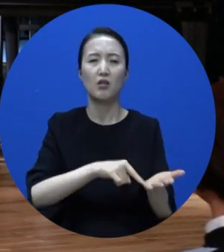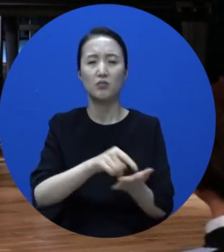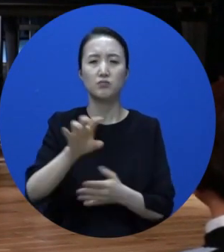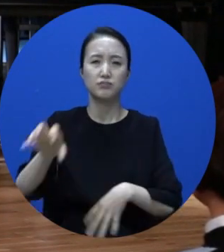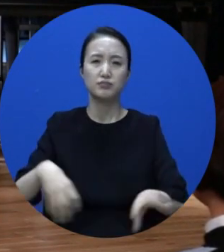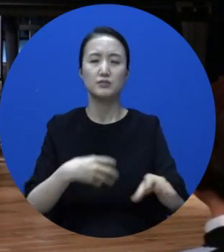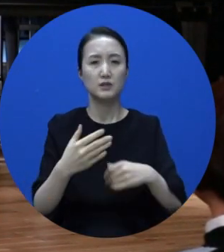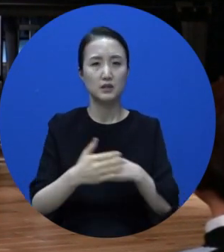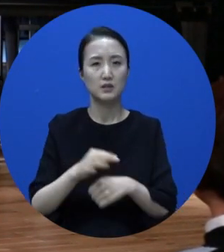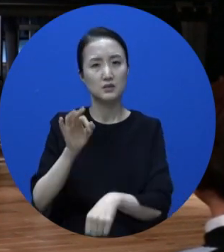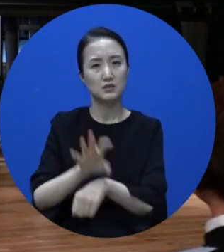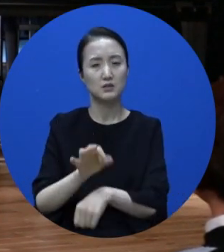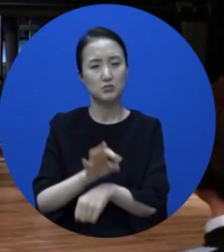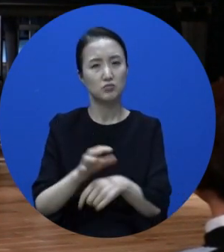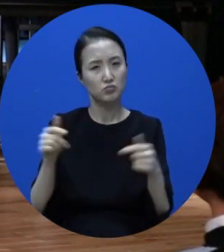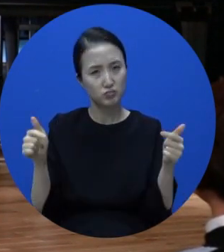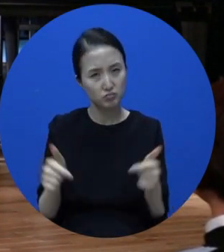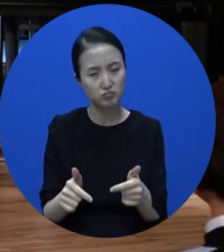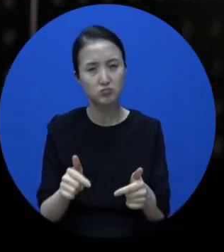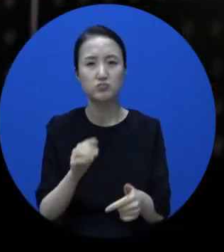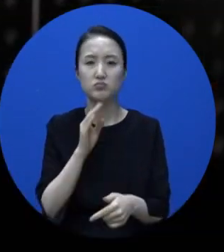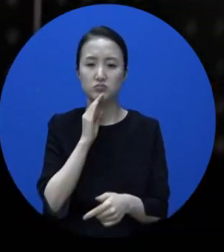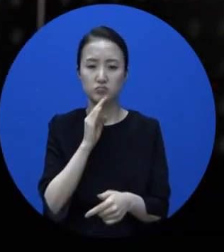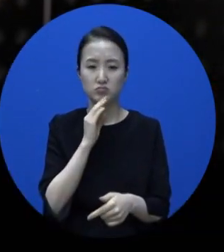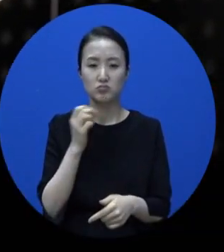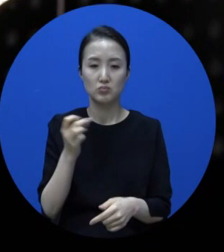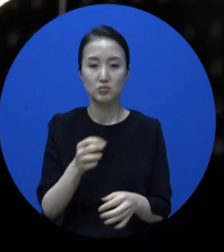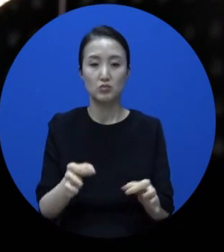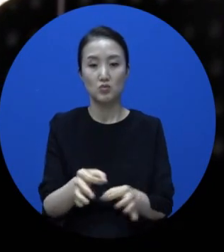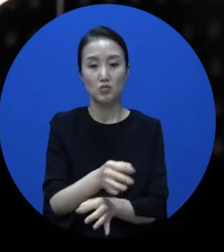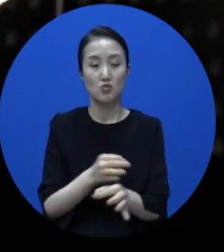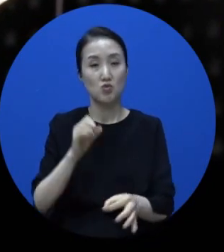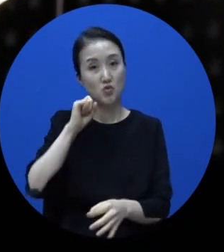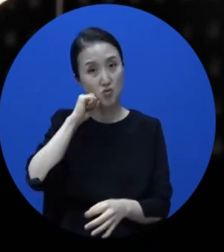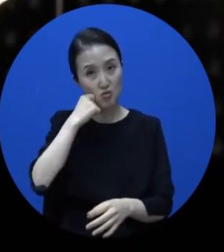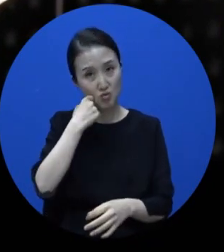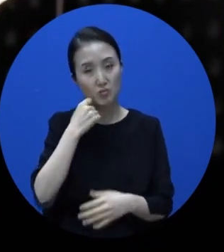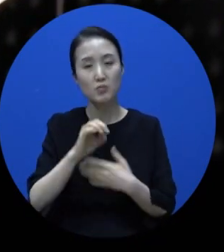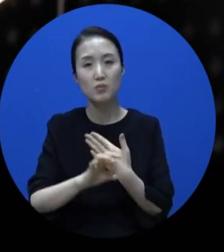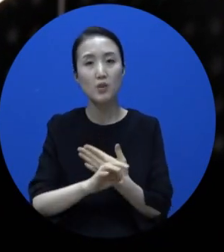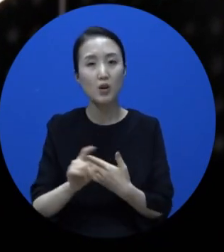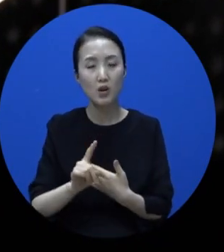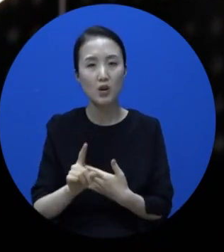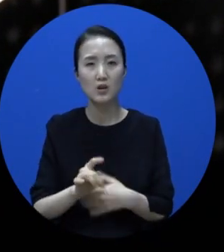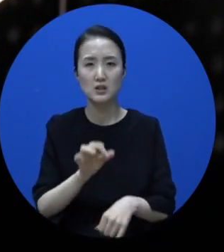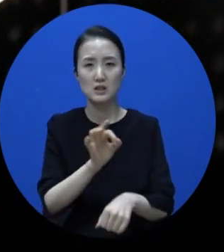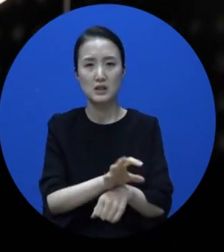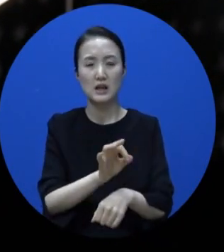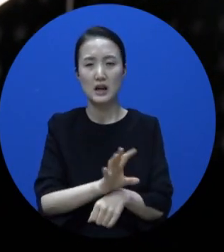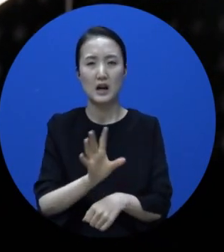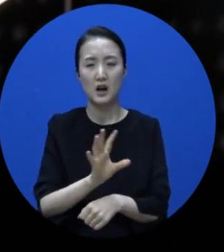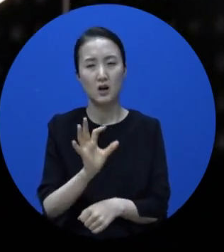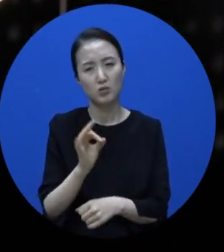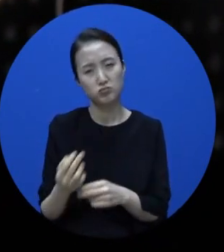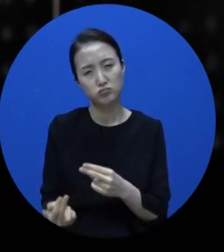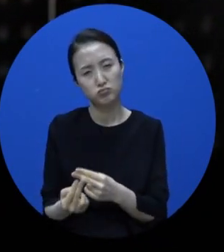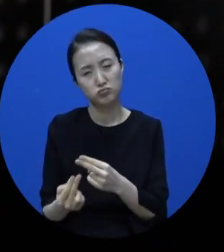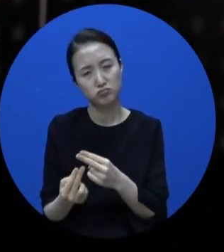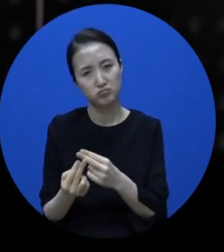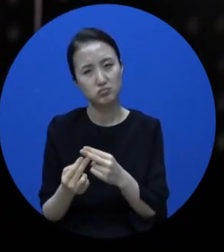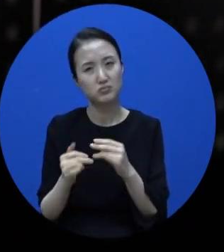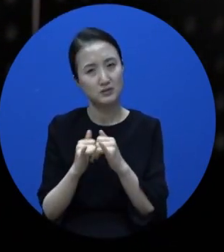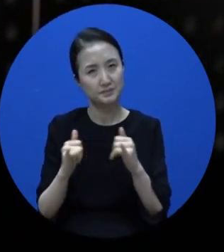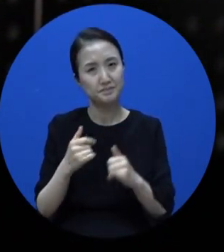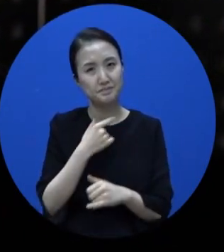시키가 어려운 거예요 그리고 경기가 불안할 때는 소비하기 보다는 뭐 해요 저축을 하죠 같은 그런 여러가지